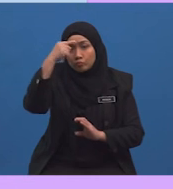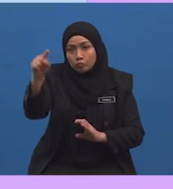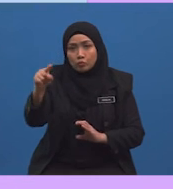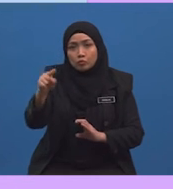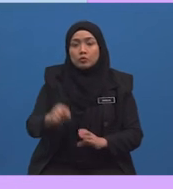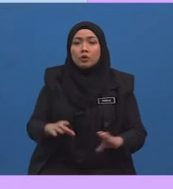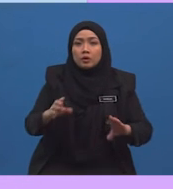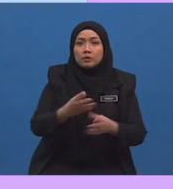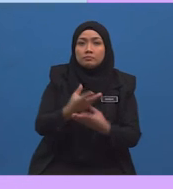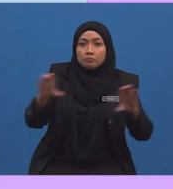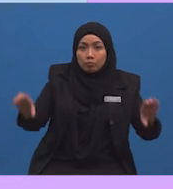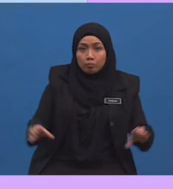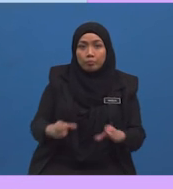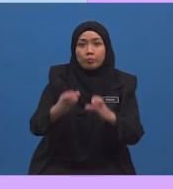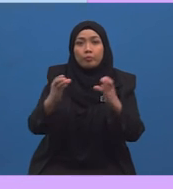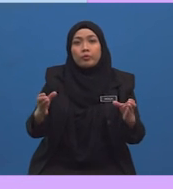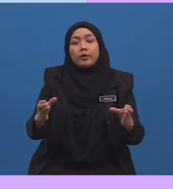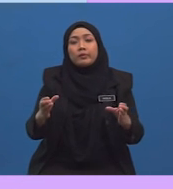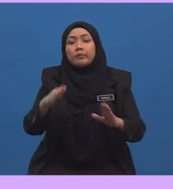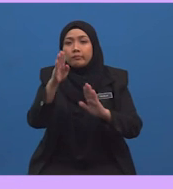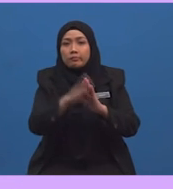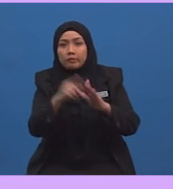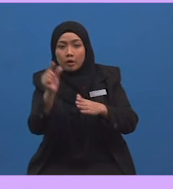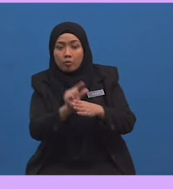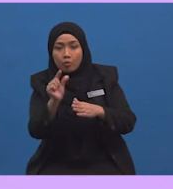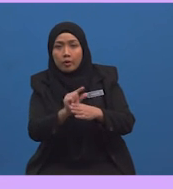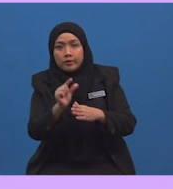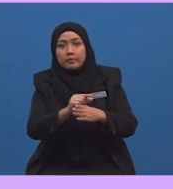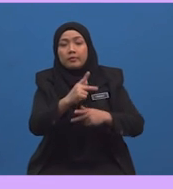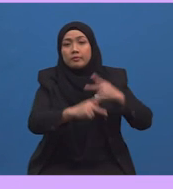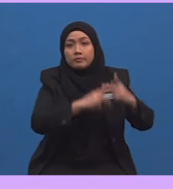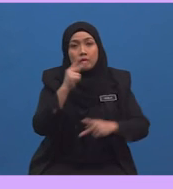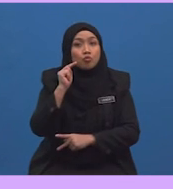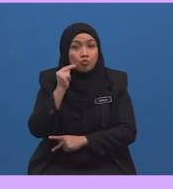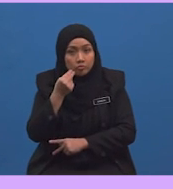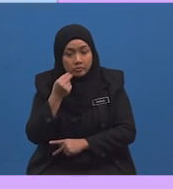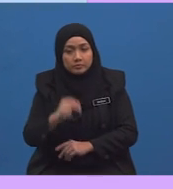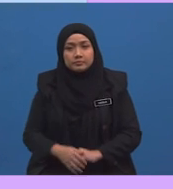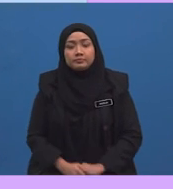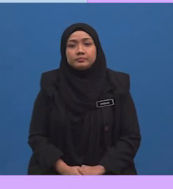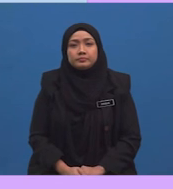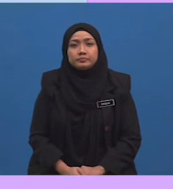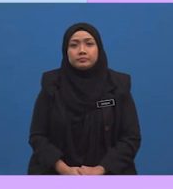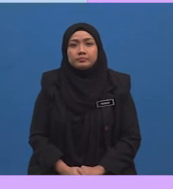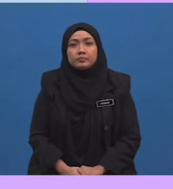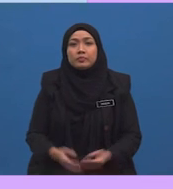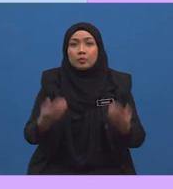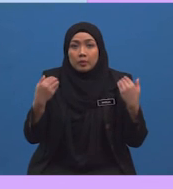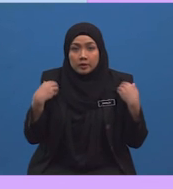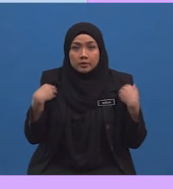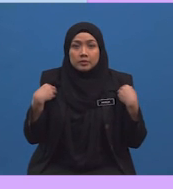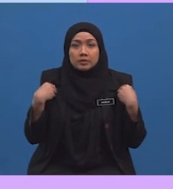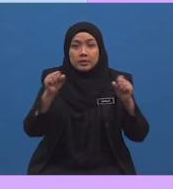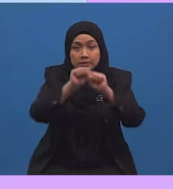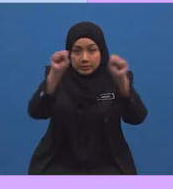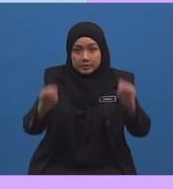masalah gangguan kepada kita nutrien. antaranya mewujudkan sistem